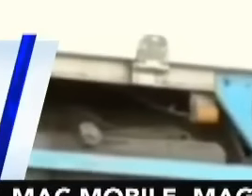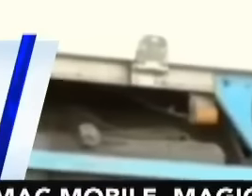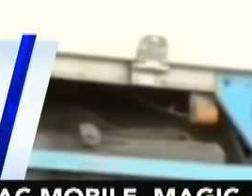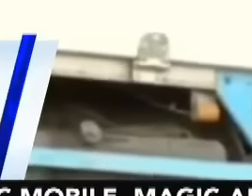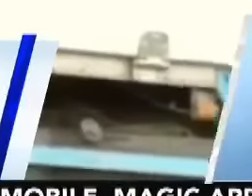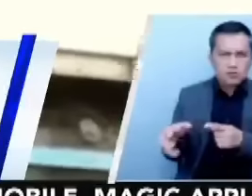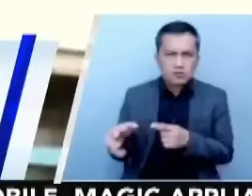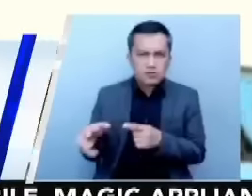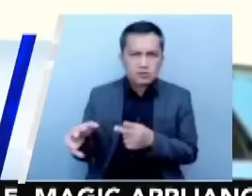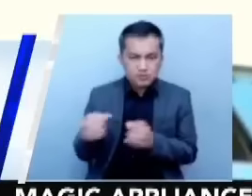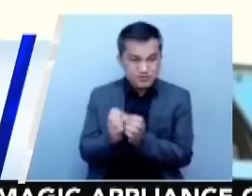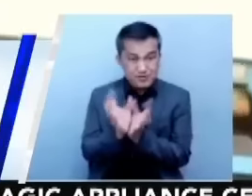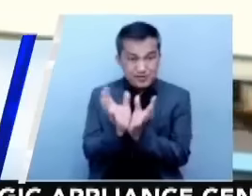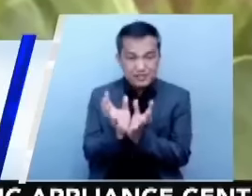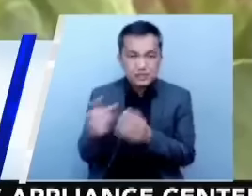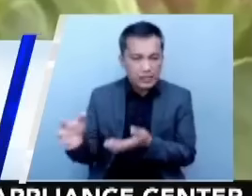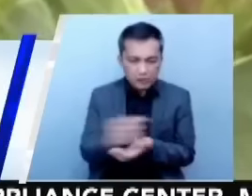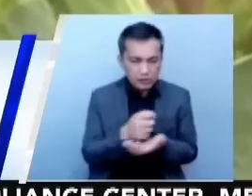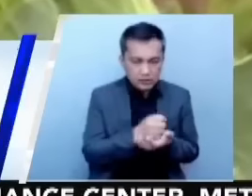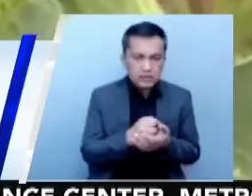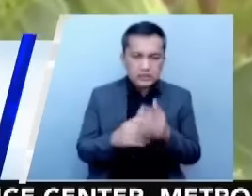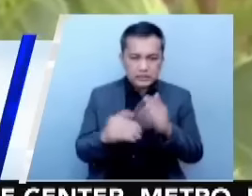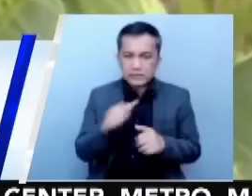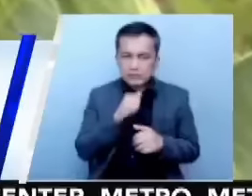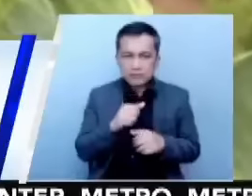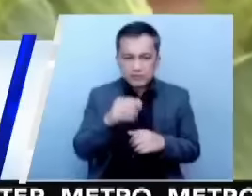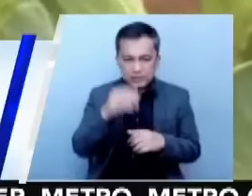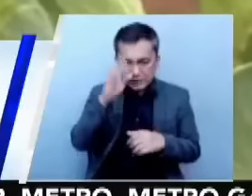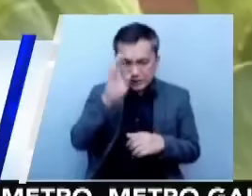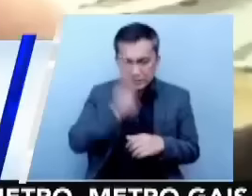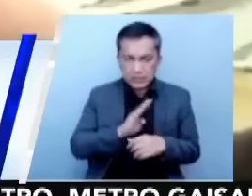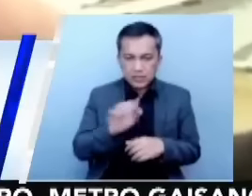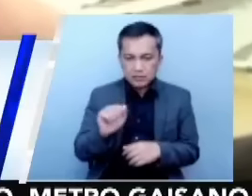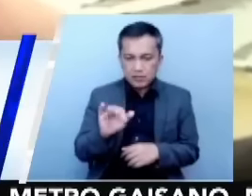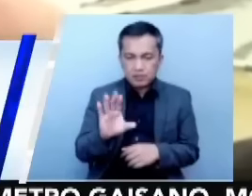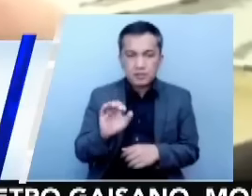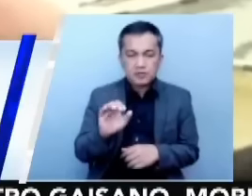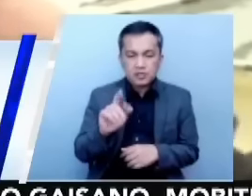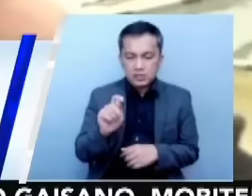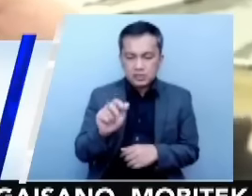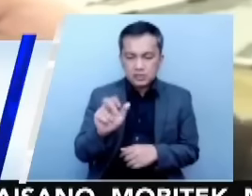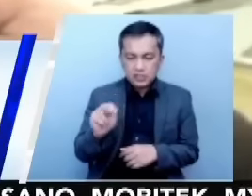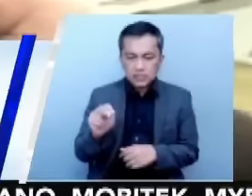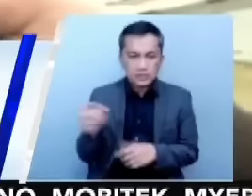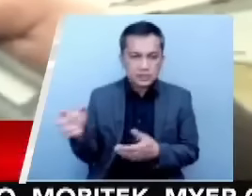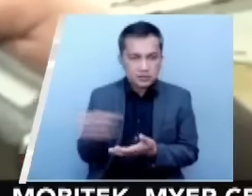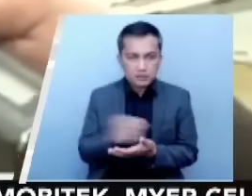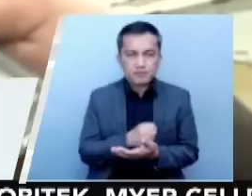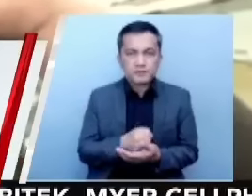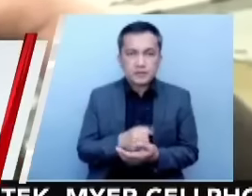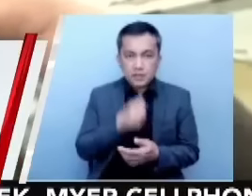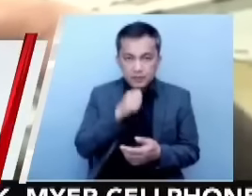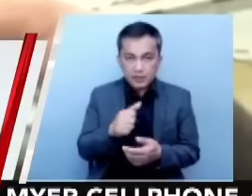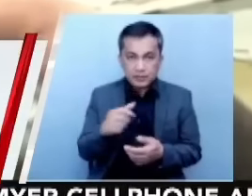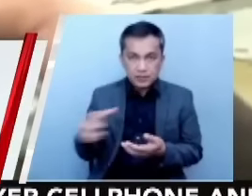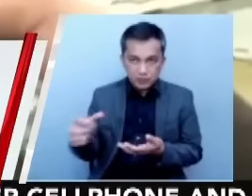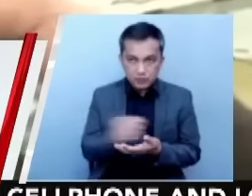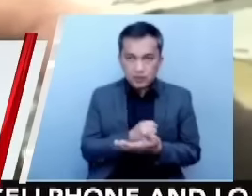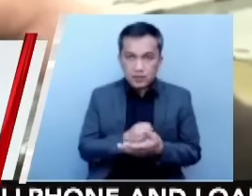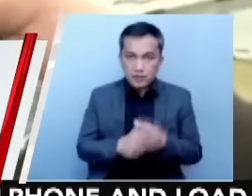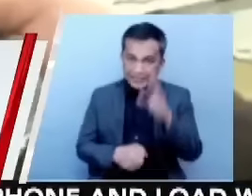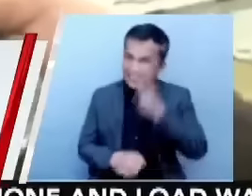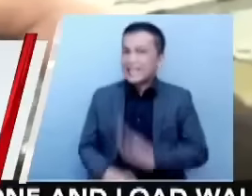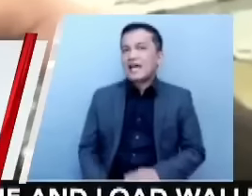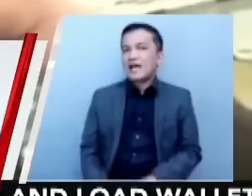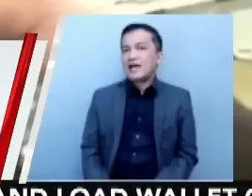frost ang nasa 15 toneladang repolyo na kanilang nakuha. Pag hindi mo i-harvest ito, masisira.